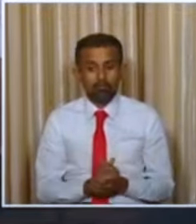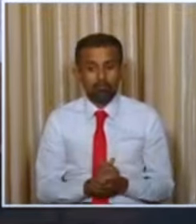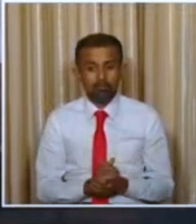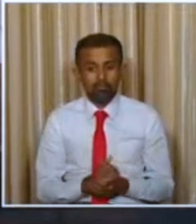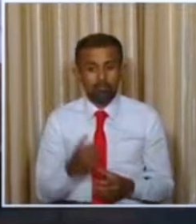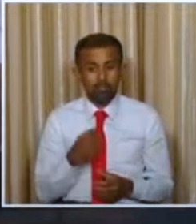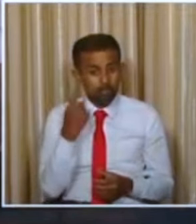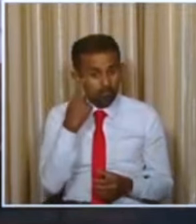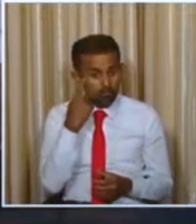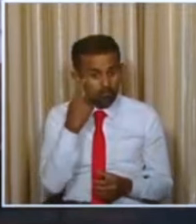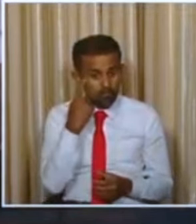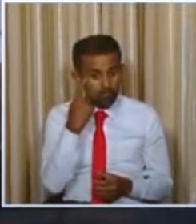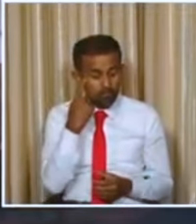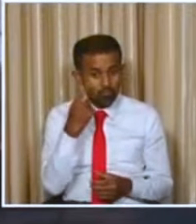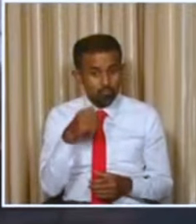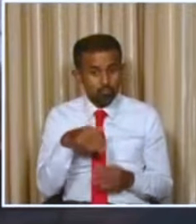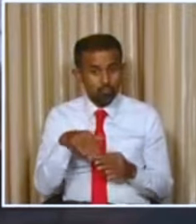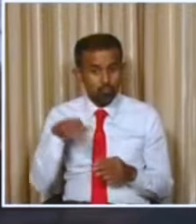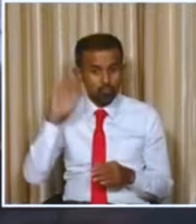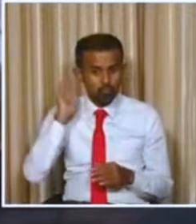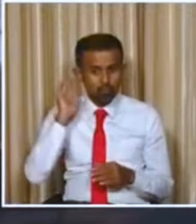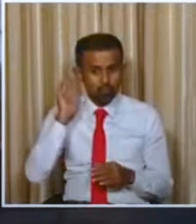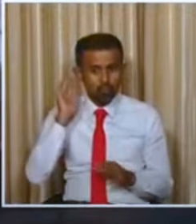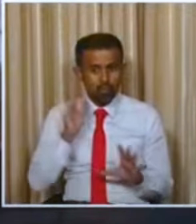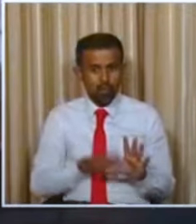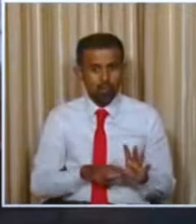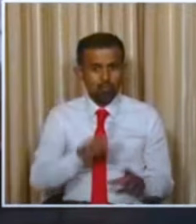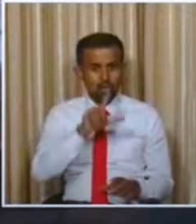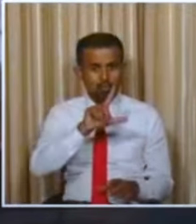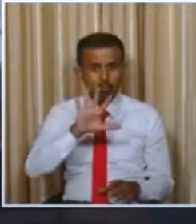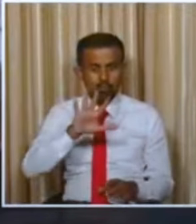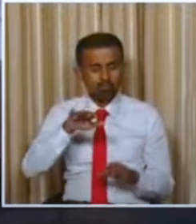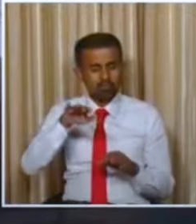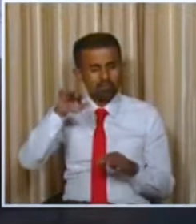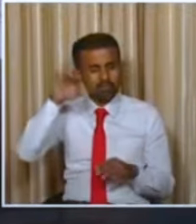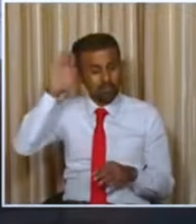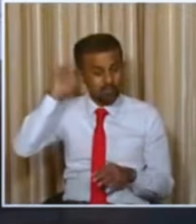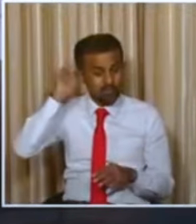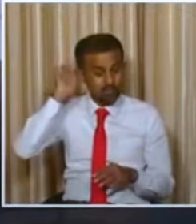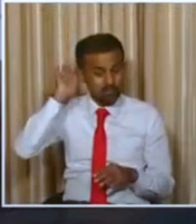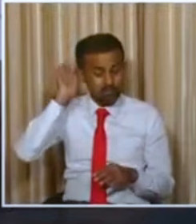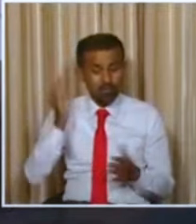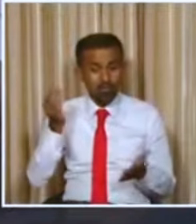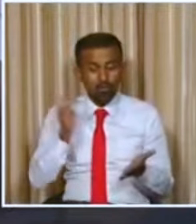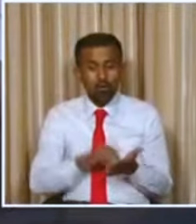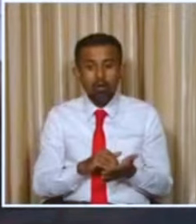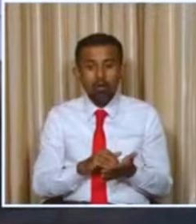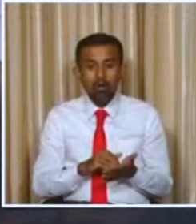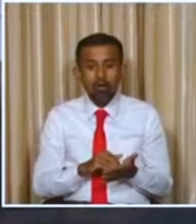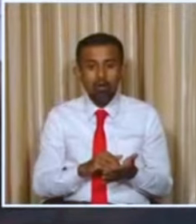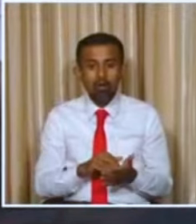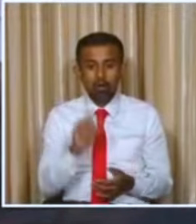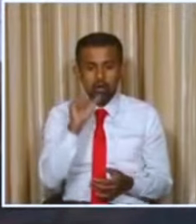கடந்த 75 வருடத்திலே பின்னோக்கி நீங்கள் பார்த்தீர்களாக இருந்தால், நீங்கள் எங்களுடைய தேசத்தின் மீது ஒரு பாரிய இனஅழிப்பை கட்டவிழ்த்து